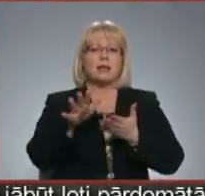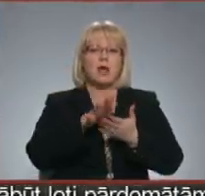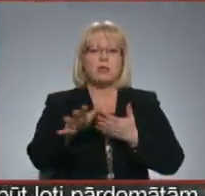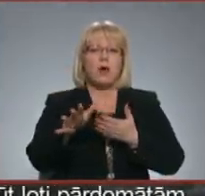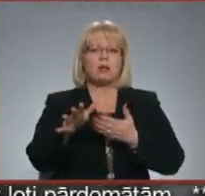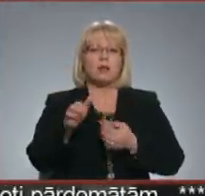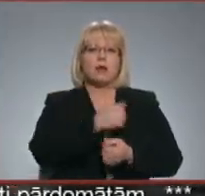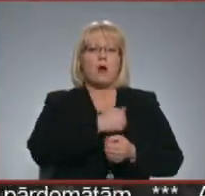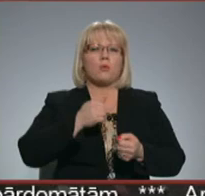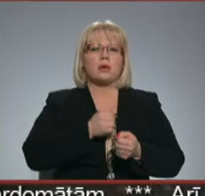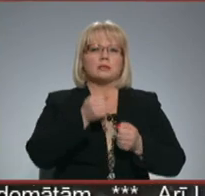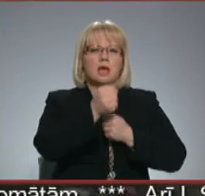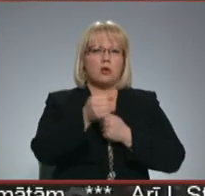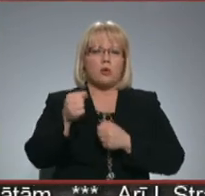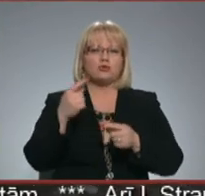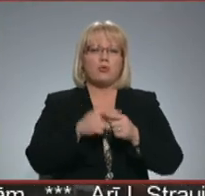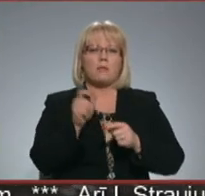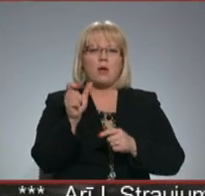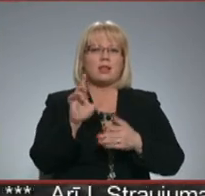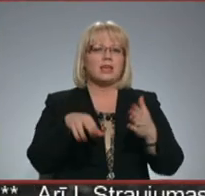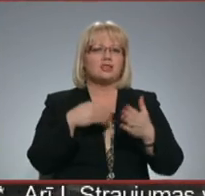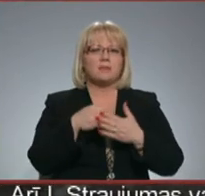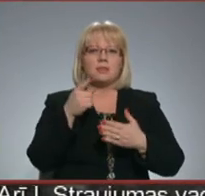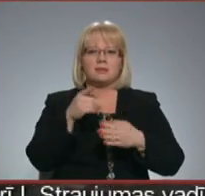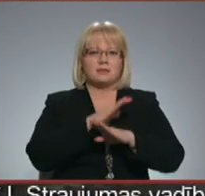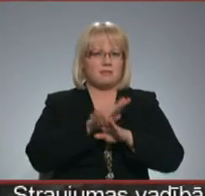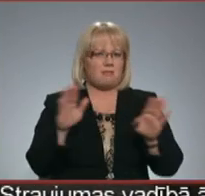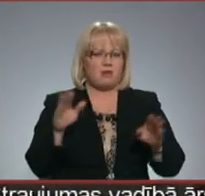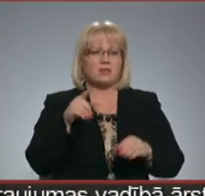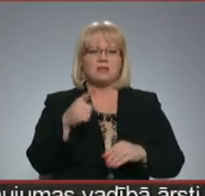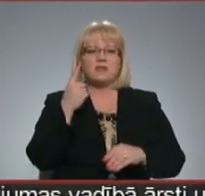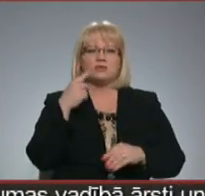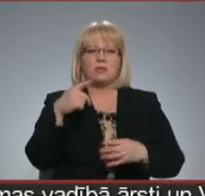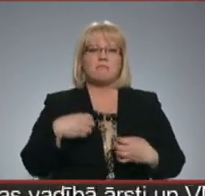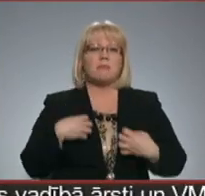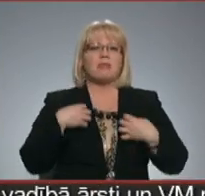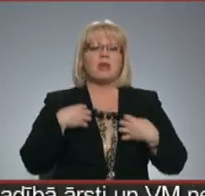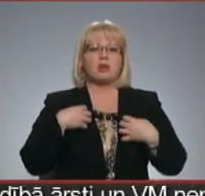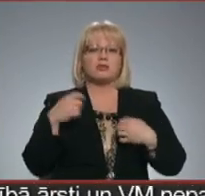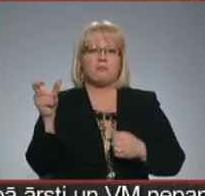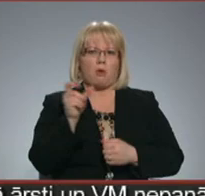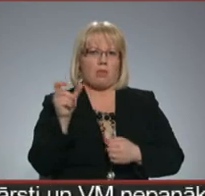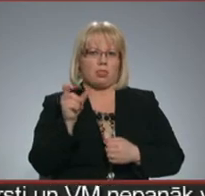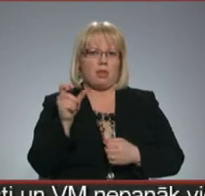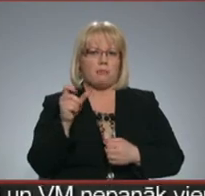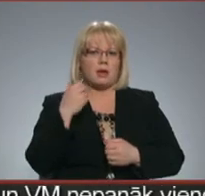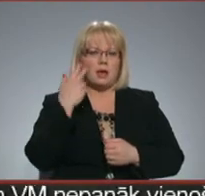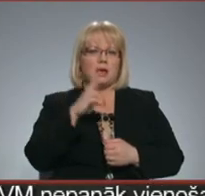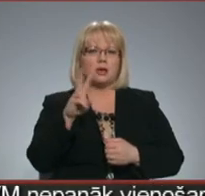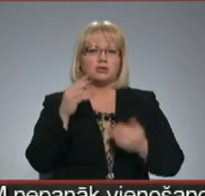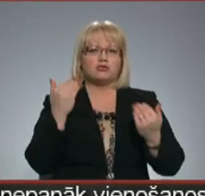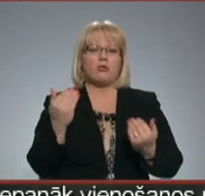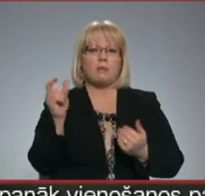lietoti kaujas ieroči un kaujas patrons. Līdz šim tas nebija, un tas ir viens no tiem biedējošākajiem momentiem, kas šobrīd